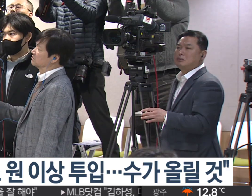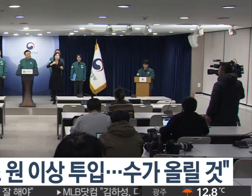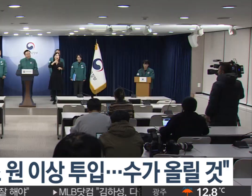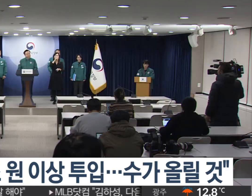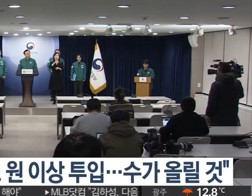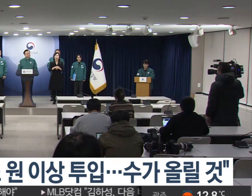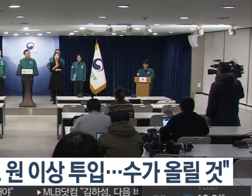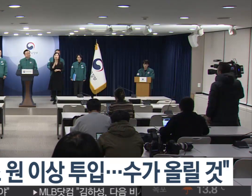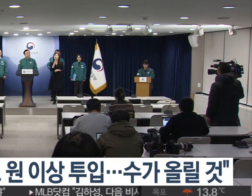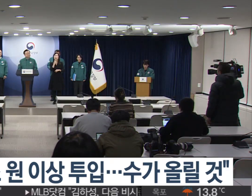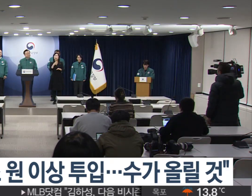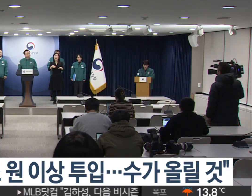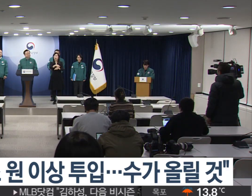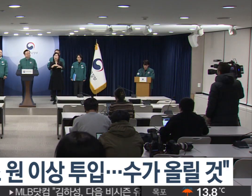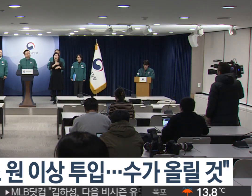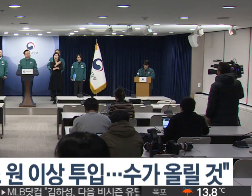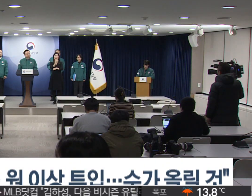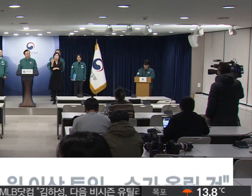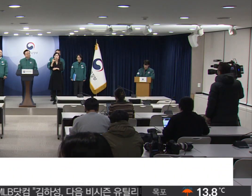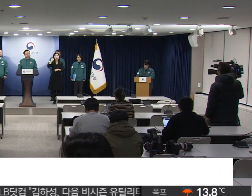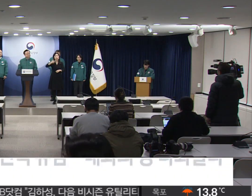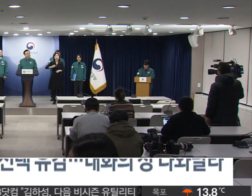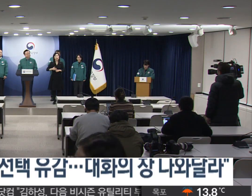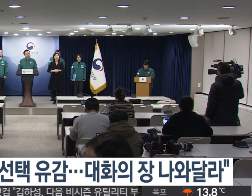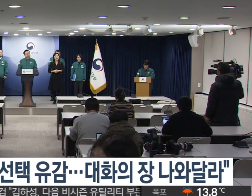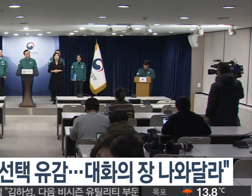방침입니다. 보건복지부 중심의